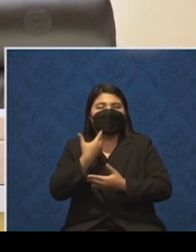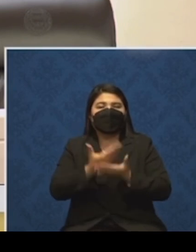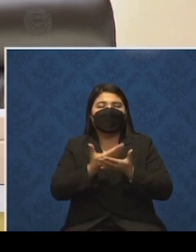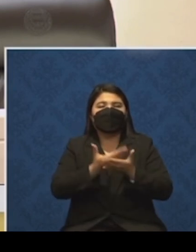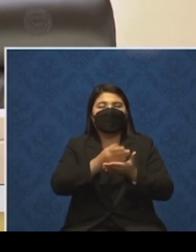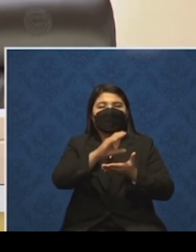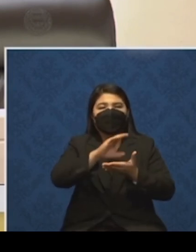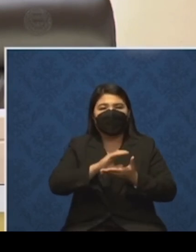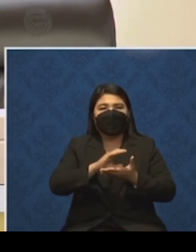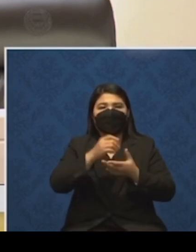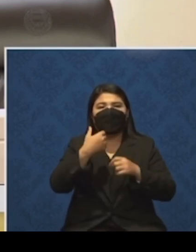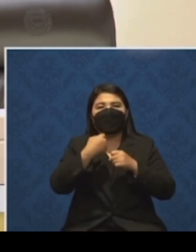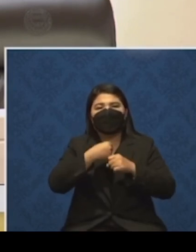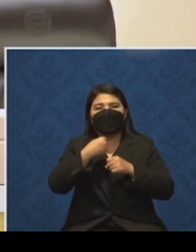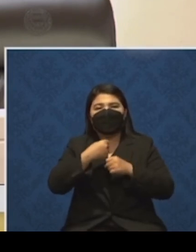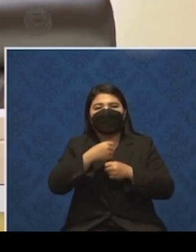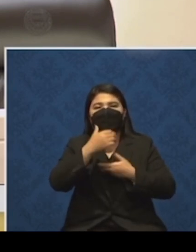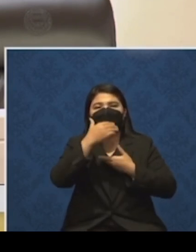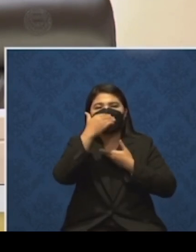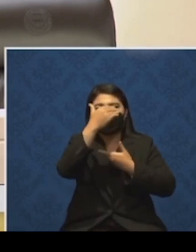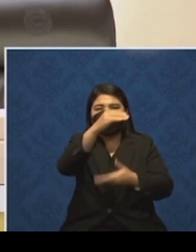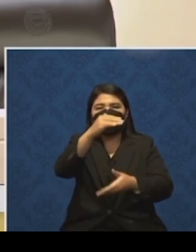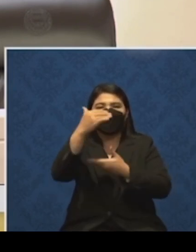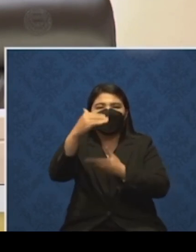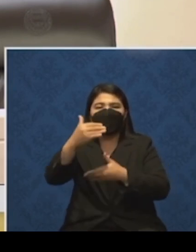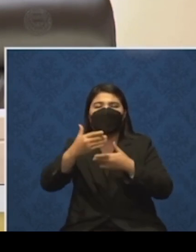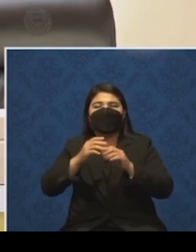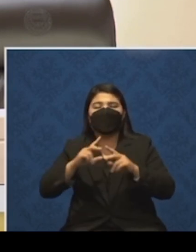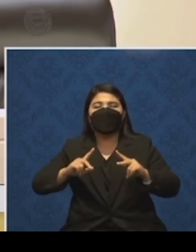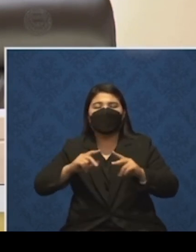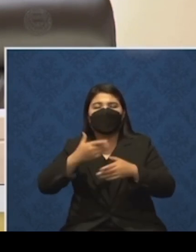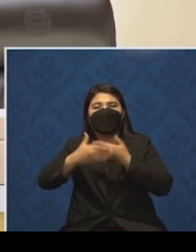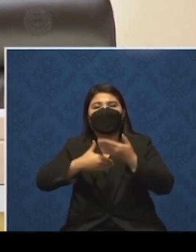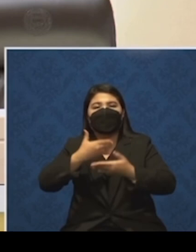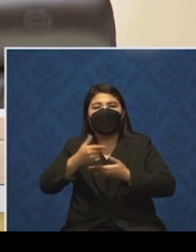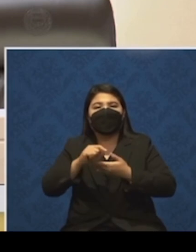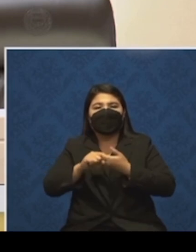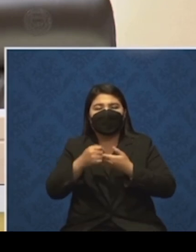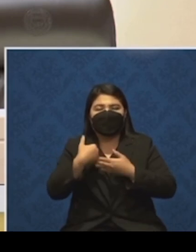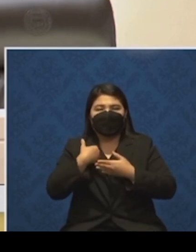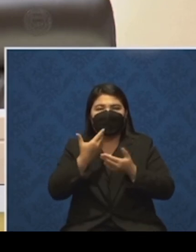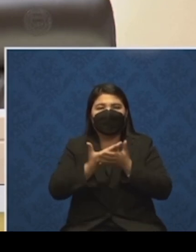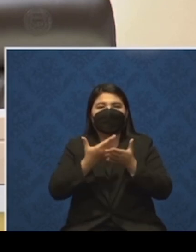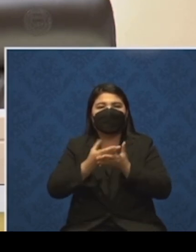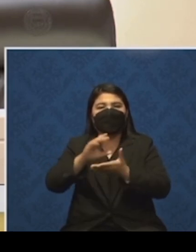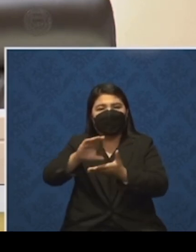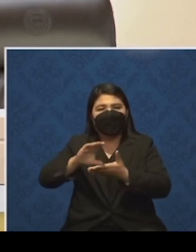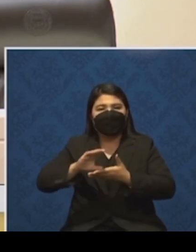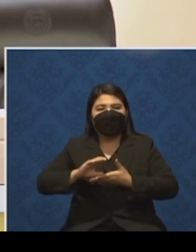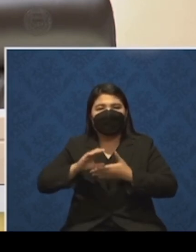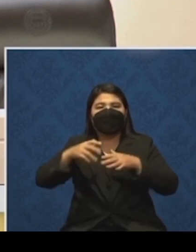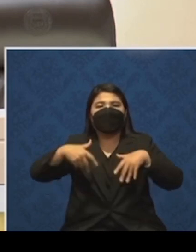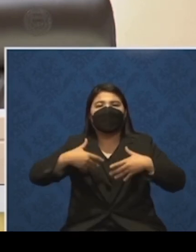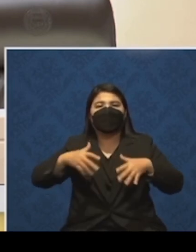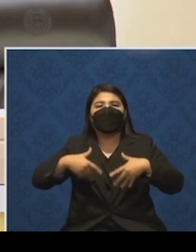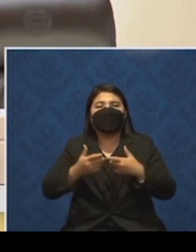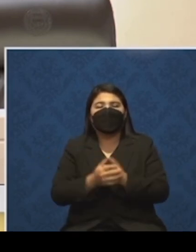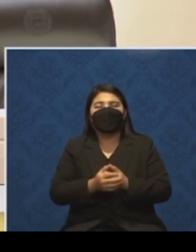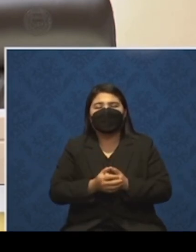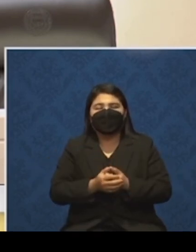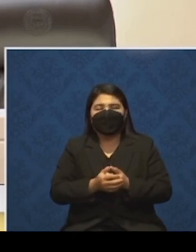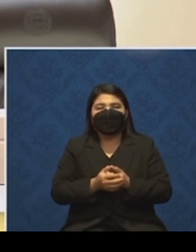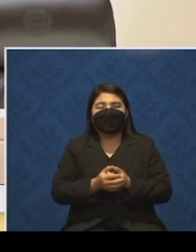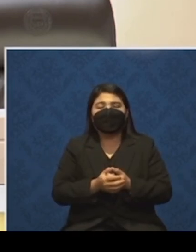และส่งออกไปในเชิงพาณิชย์เพื่อนำงบประมาณเข้าประเทศได้ด้วยยกตัวอย่างเช่นปั